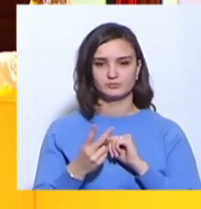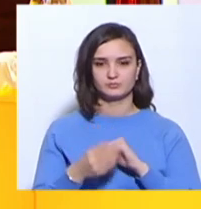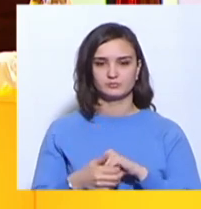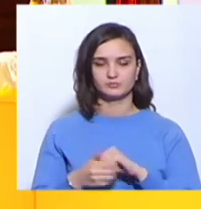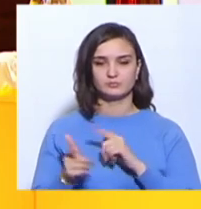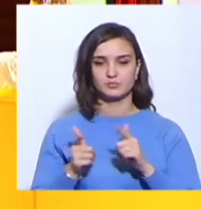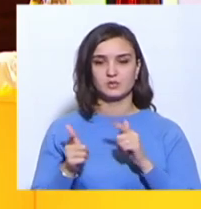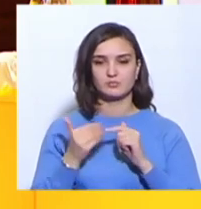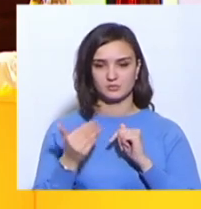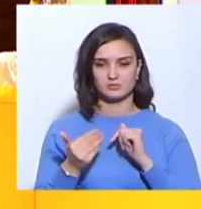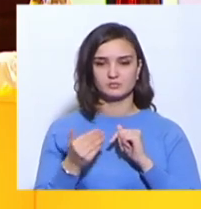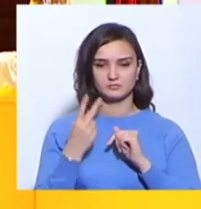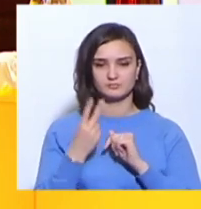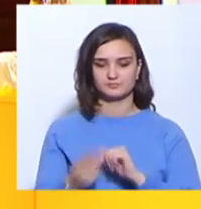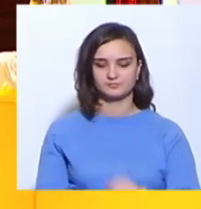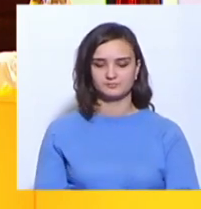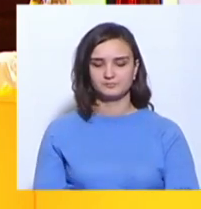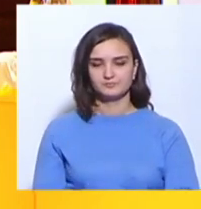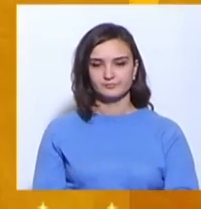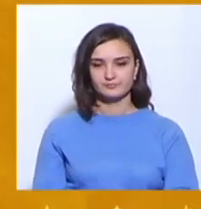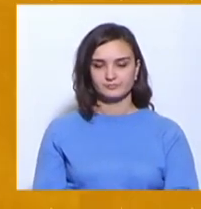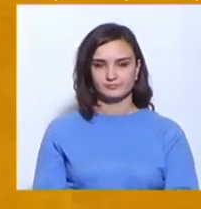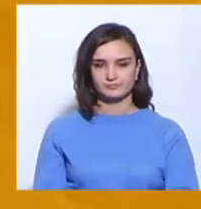ელენე პაპიაშვილის მიერ მომზადებულ სტატისტიკას გთავაზობთ.